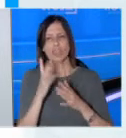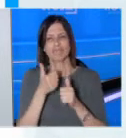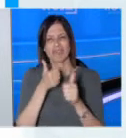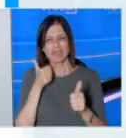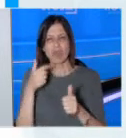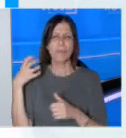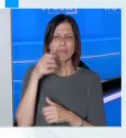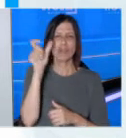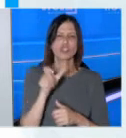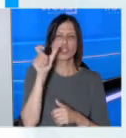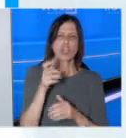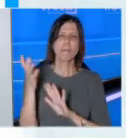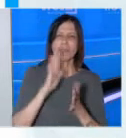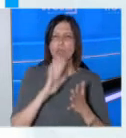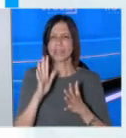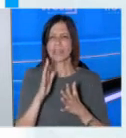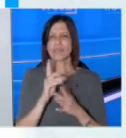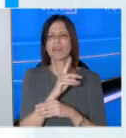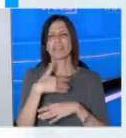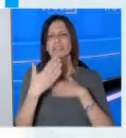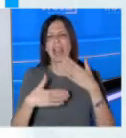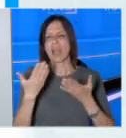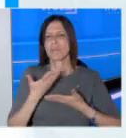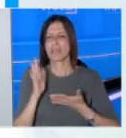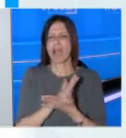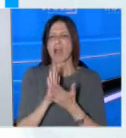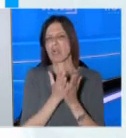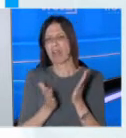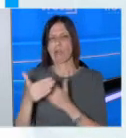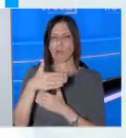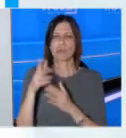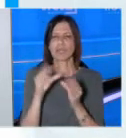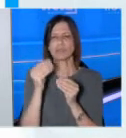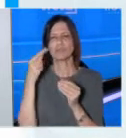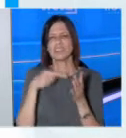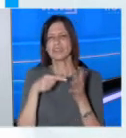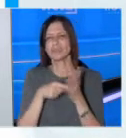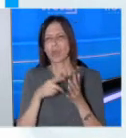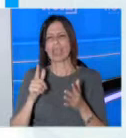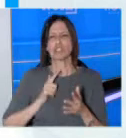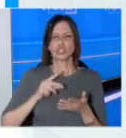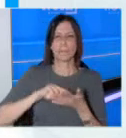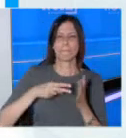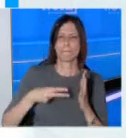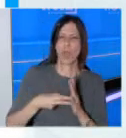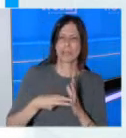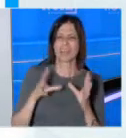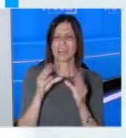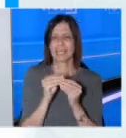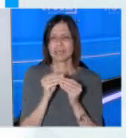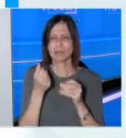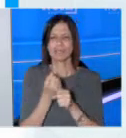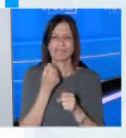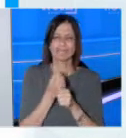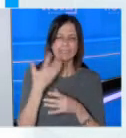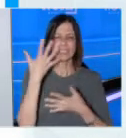קבלת החלטות עקום מוכתב על ידי שיקולים אישיים ופוליטיים, וכל זה תוך יצירת מסך עשן של פולחן אישיות